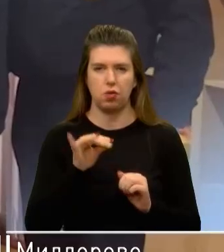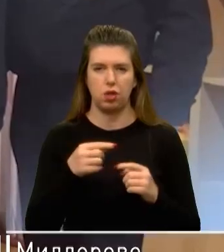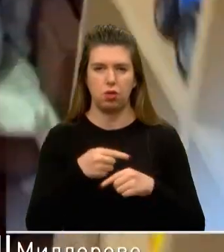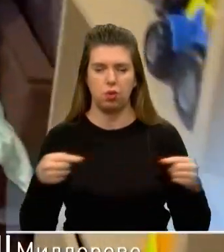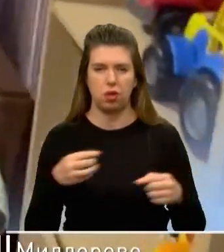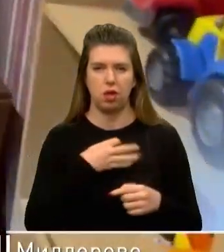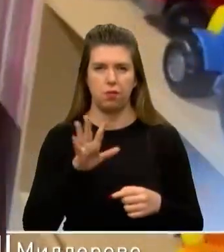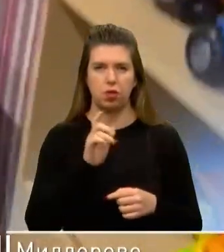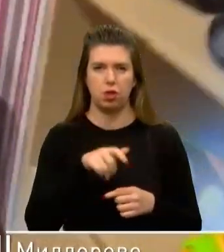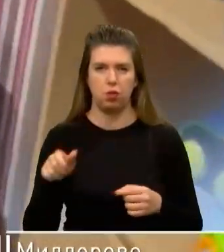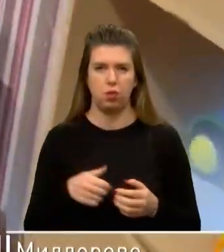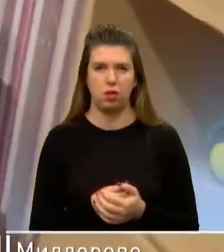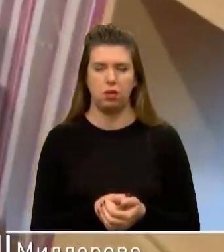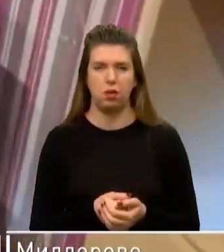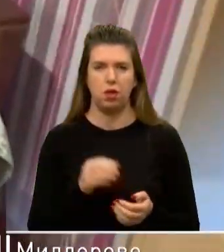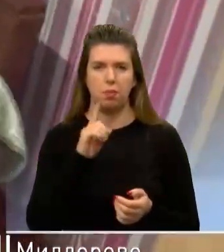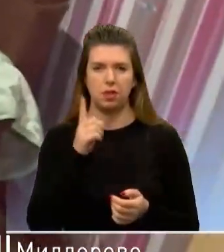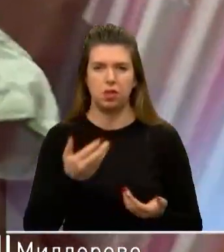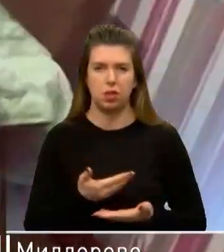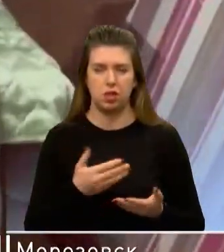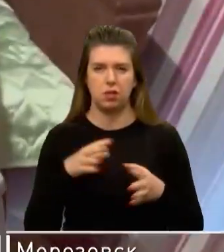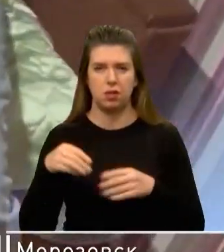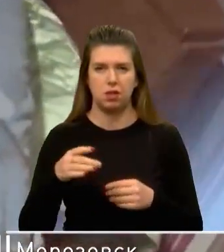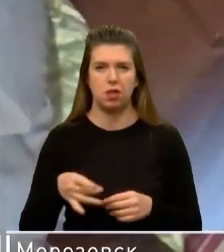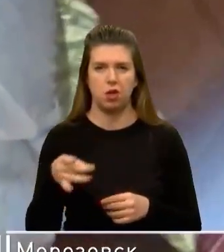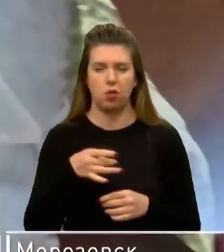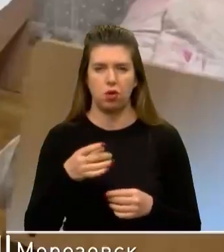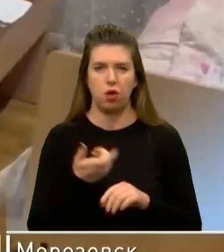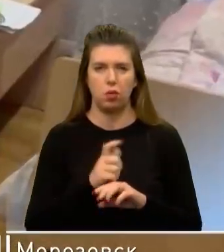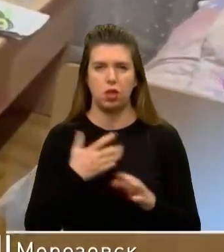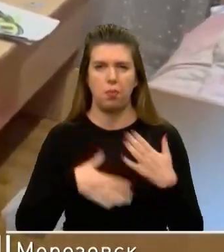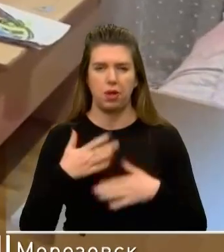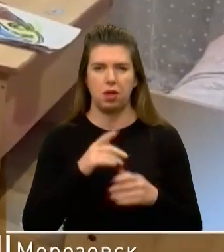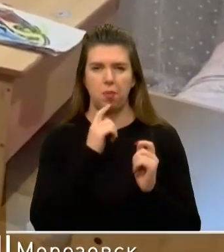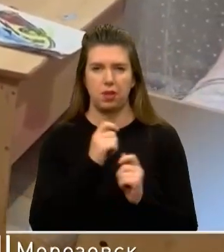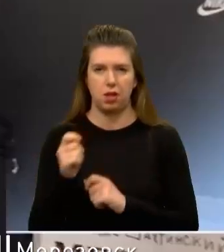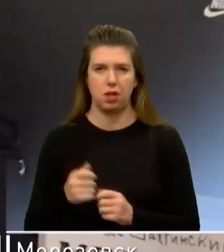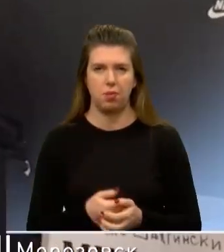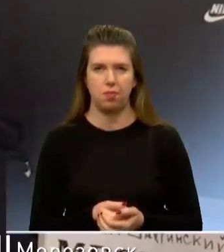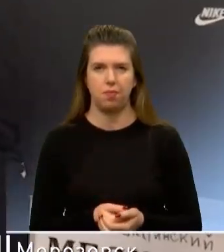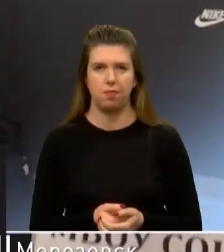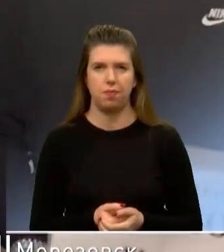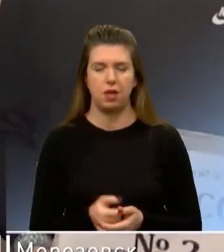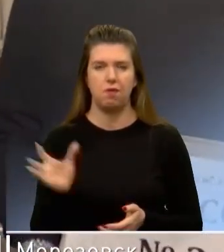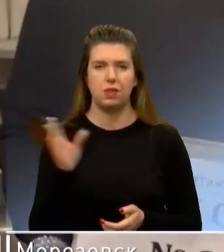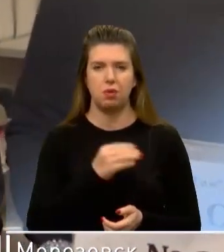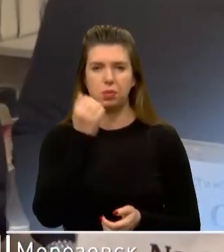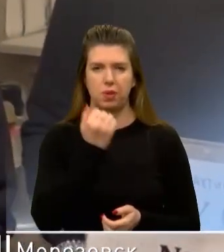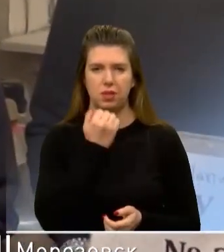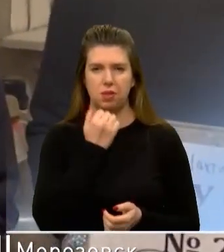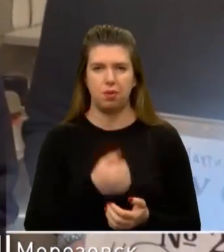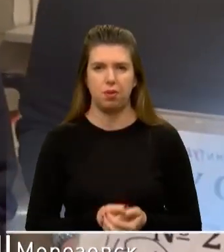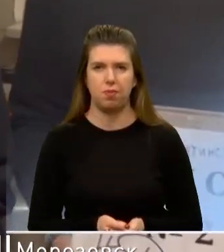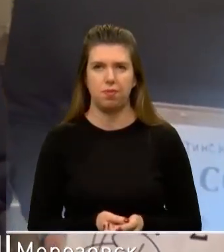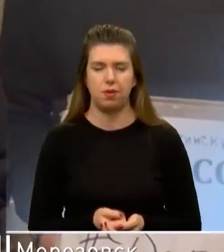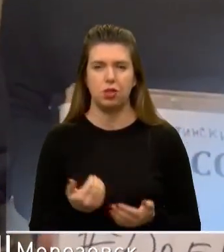и другие неравнодушные дончане юные жители сосе региона очень обрадовались подарком Всем спасибо